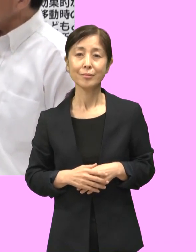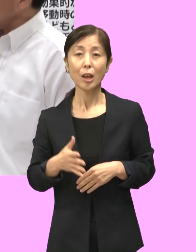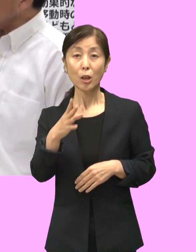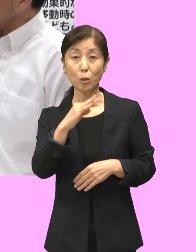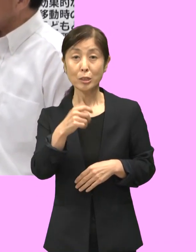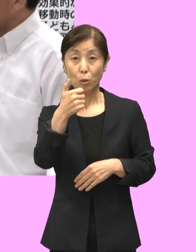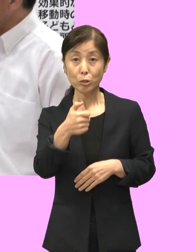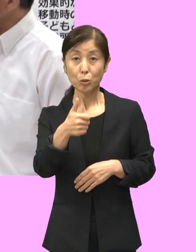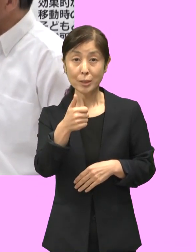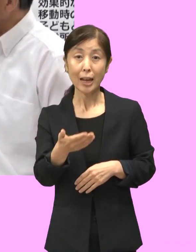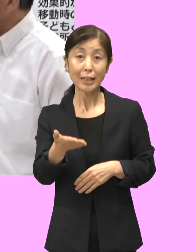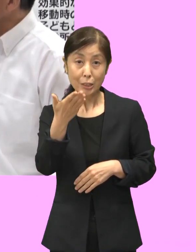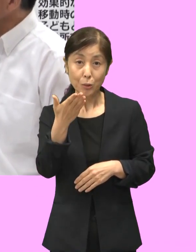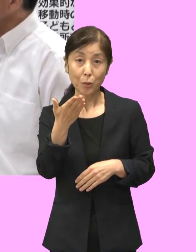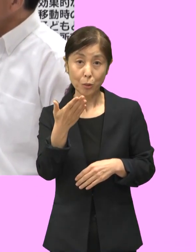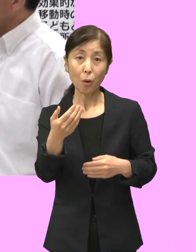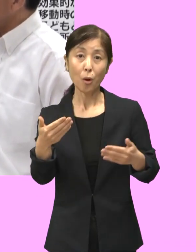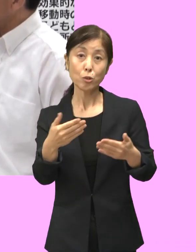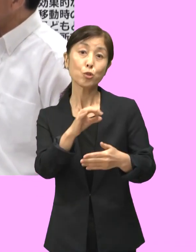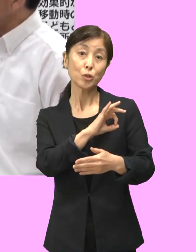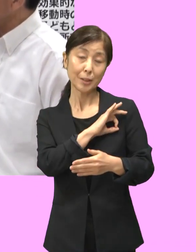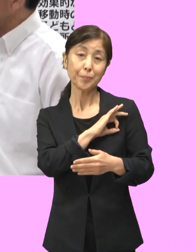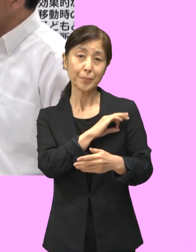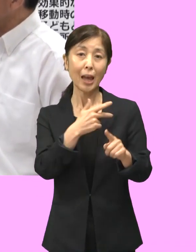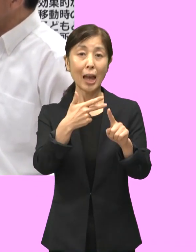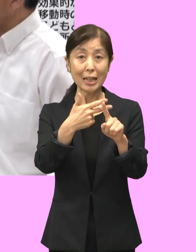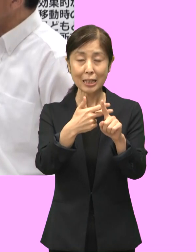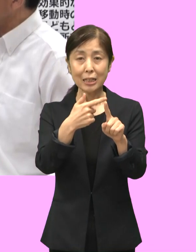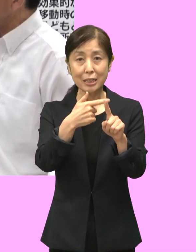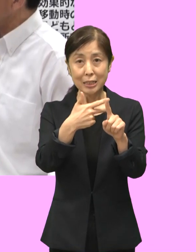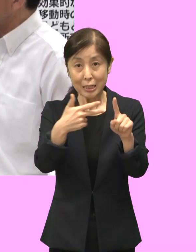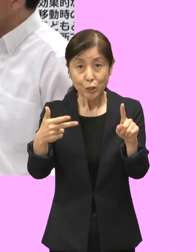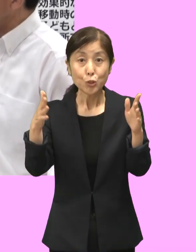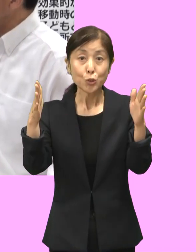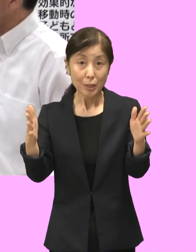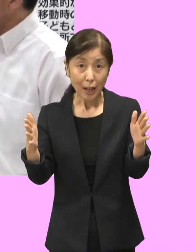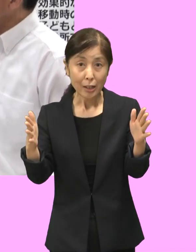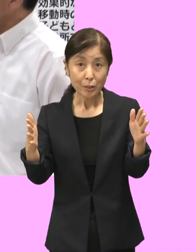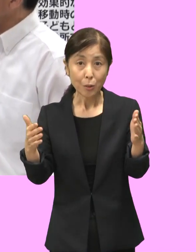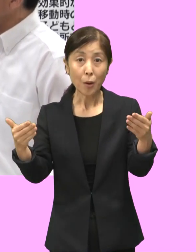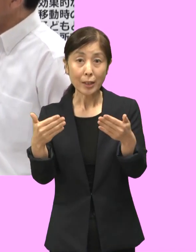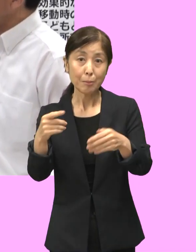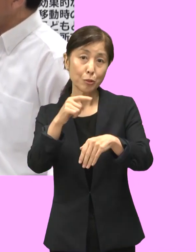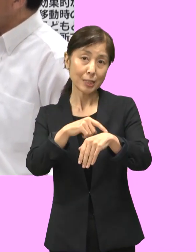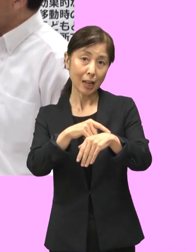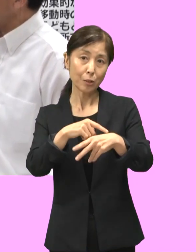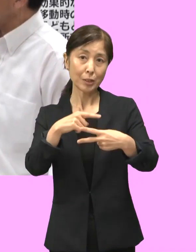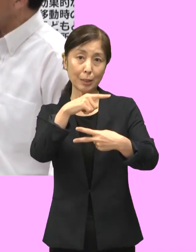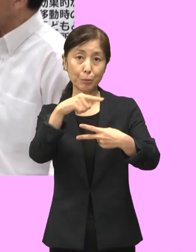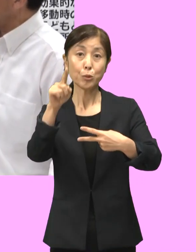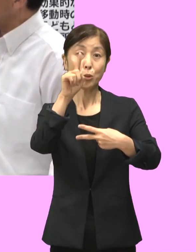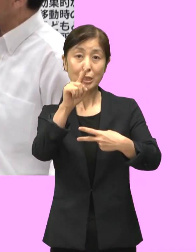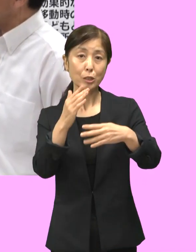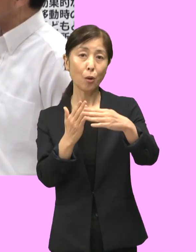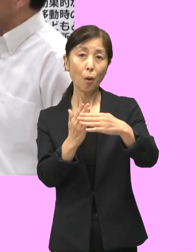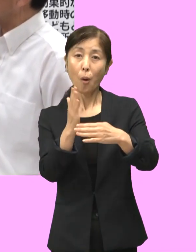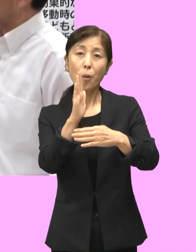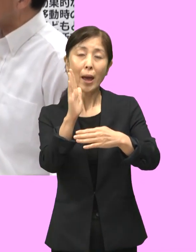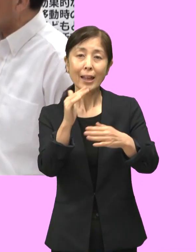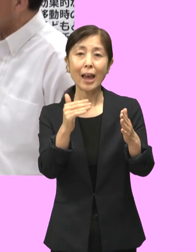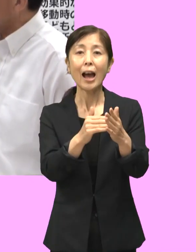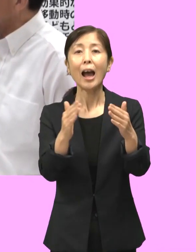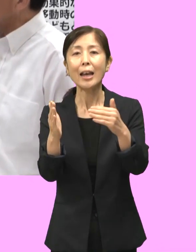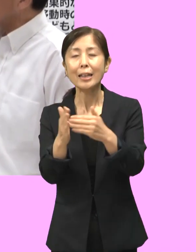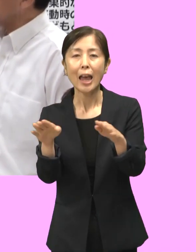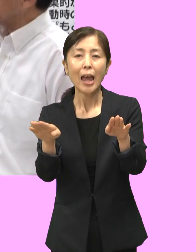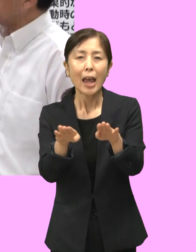55歳以上の職員に関しては、1週間の勤務時間の2分の1を超えない範囲で上限を設定